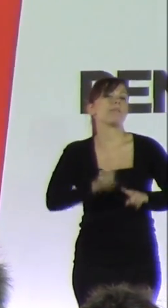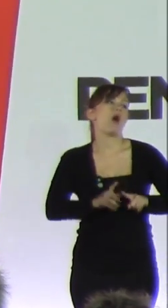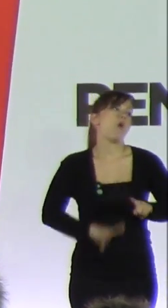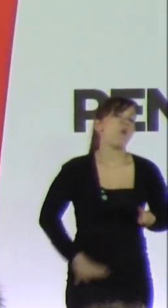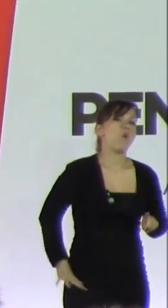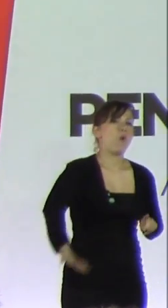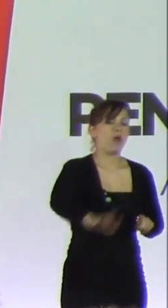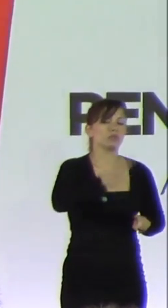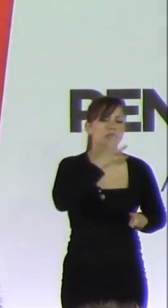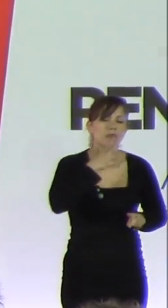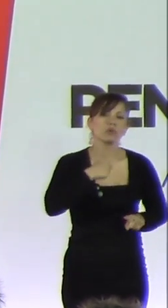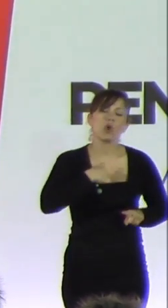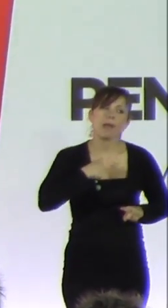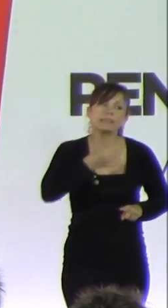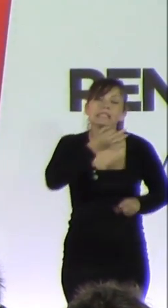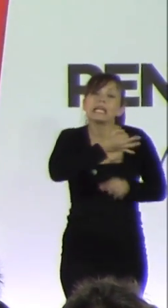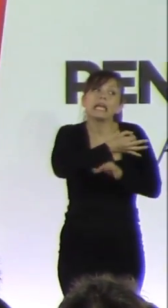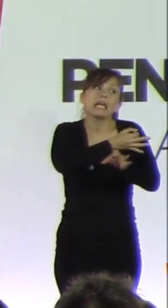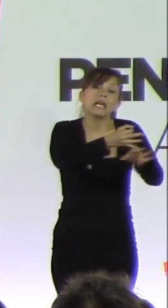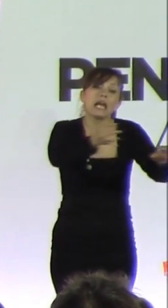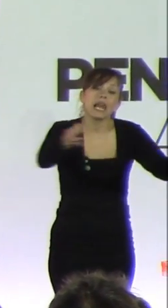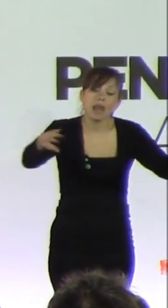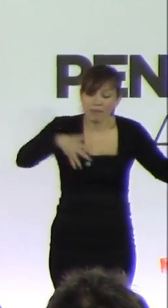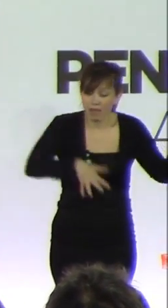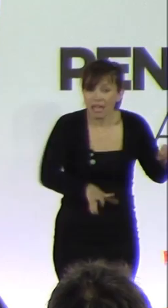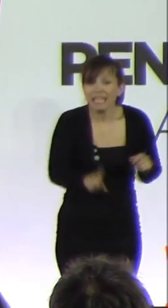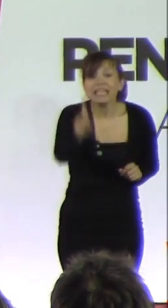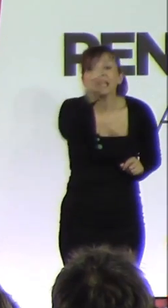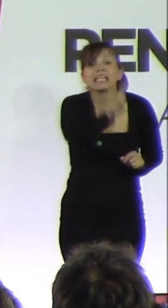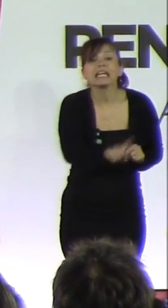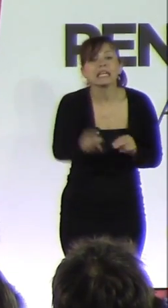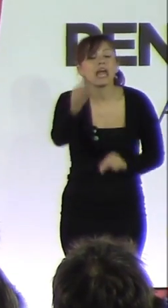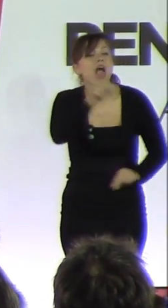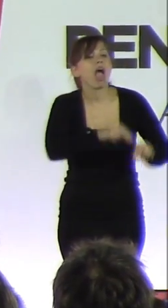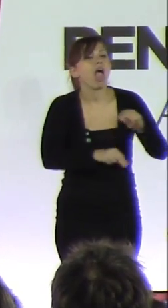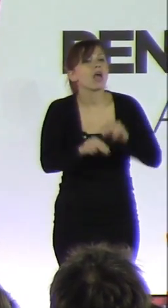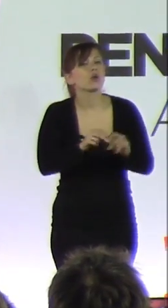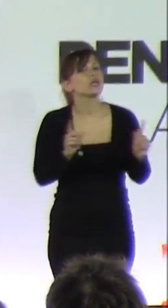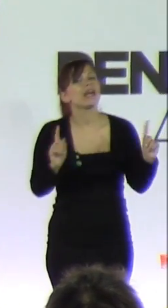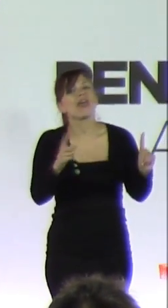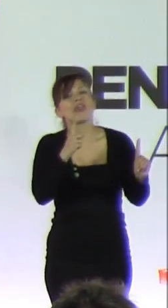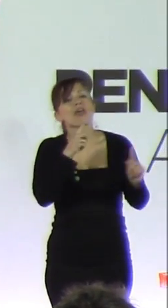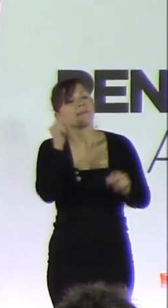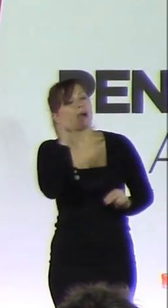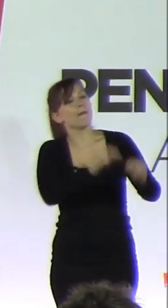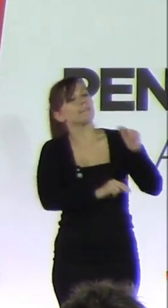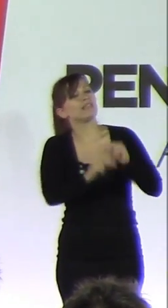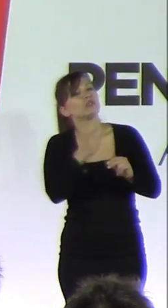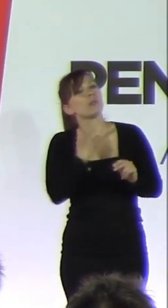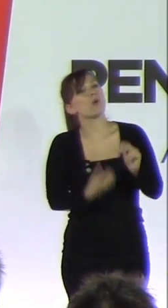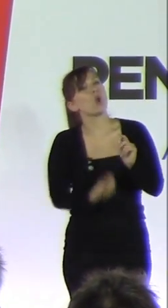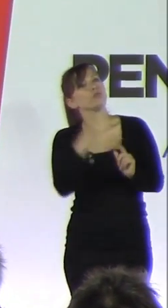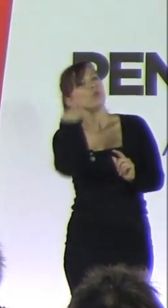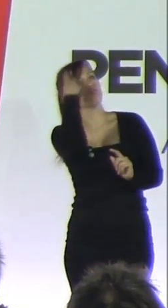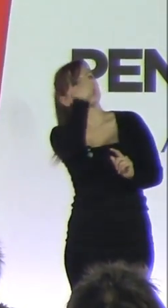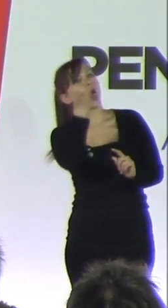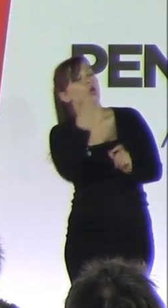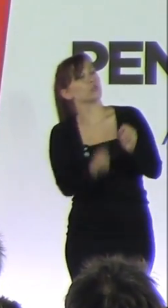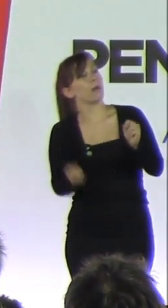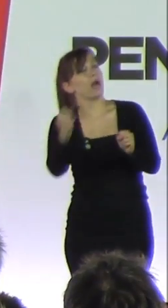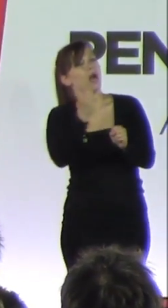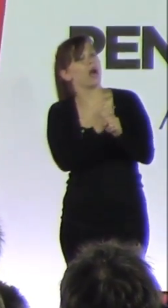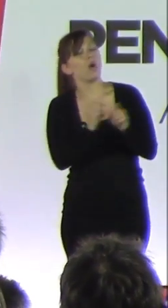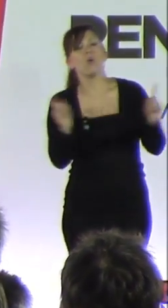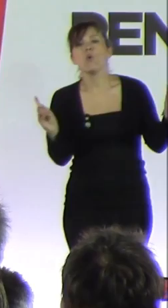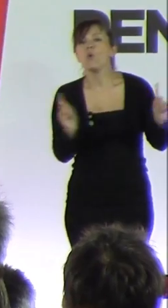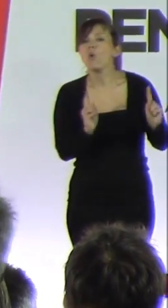Γι' αυτό λοιπόν εμείς λέμε, αυτή την Κυριακή δεν ψηφίζουμε μόνο για να αλλάξουμε πρόσωπα, δεν ψηφίζουμε μόνο